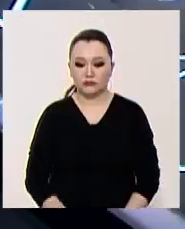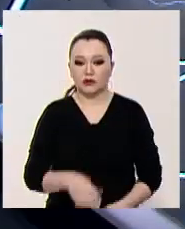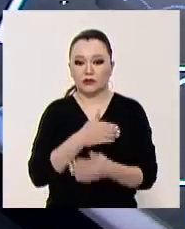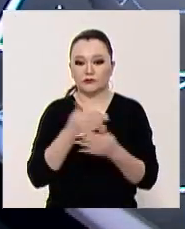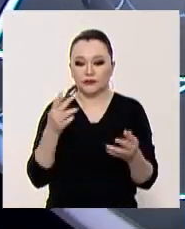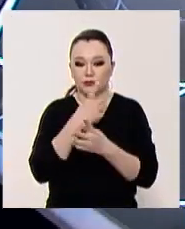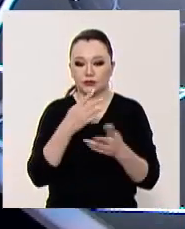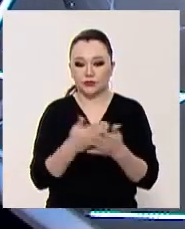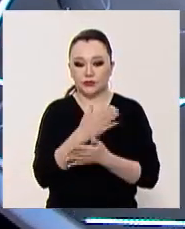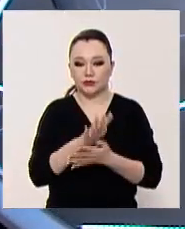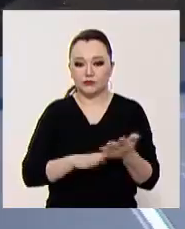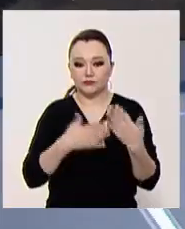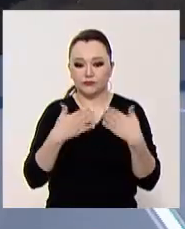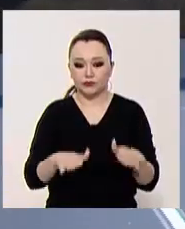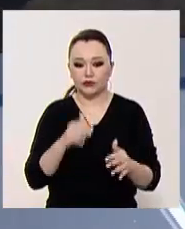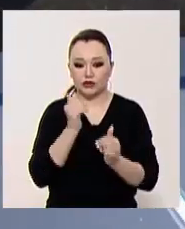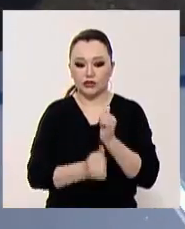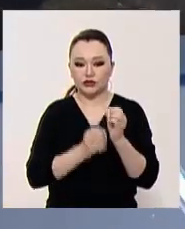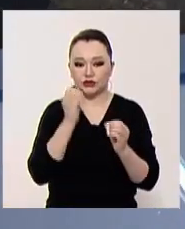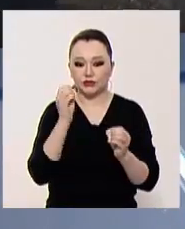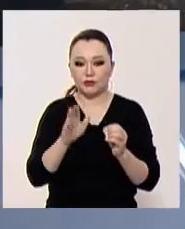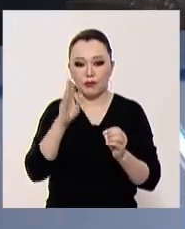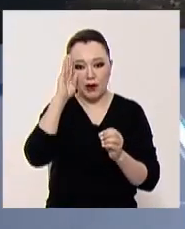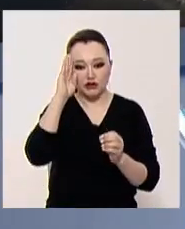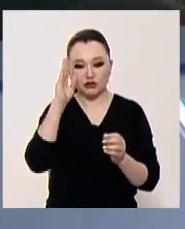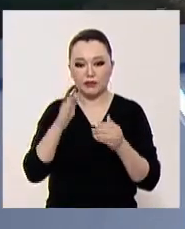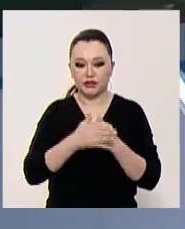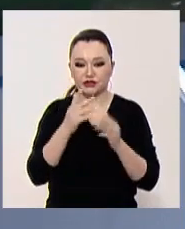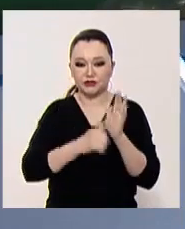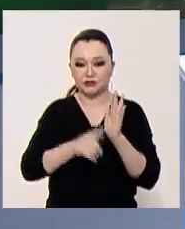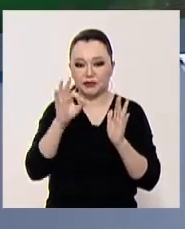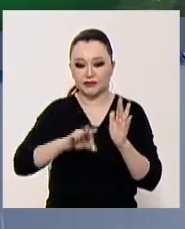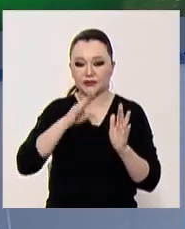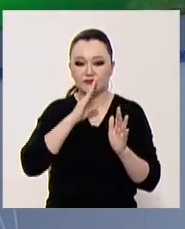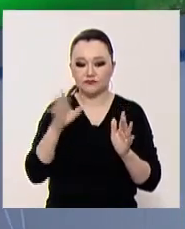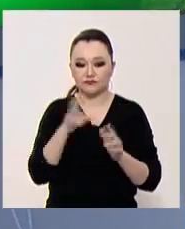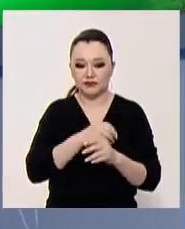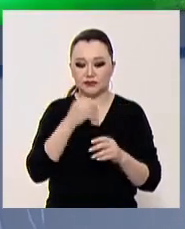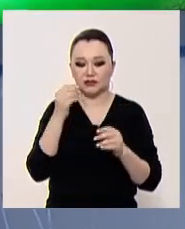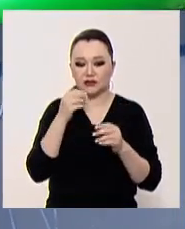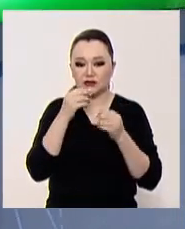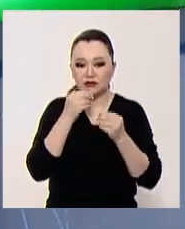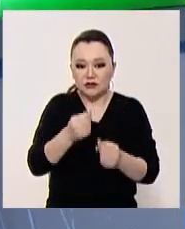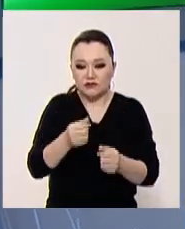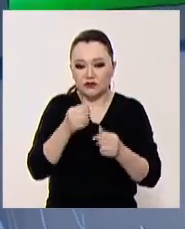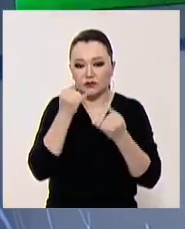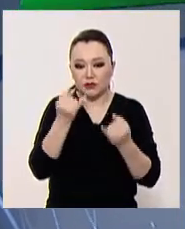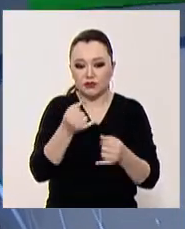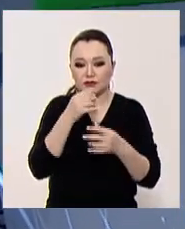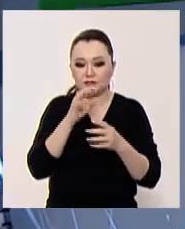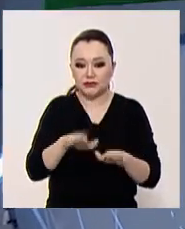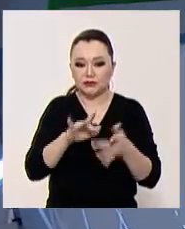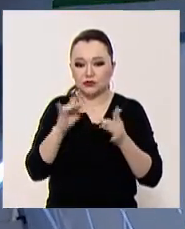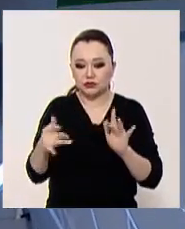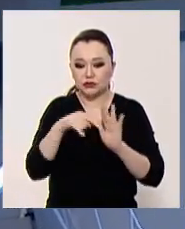Вы смотрите «Информбюро», продолжаем выпуск. Каждый десятый мальчик и почти 70% девочек подвергались травле в соцсетях.